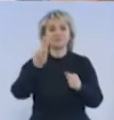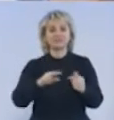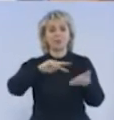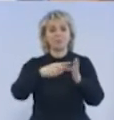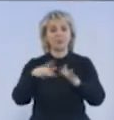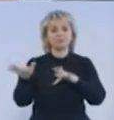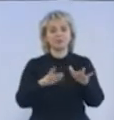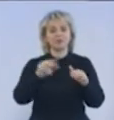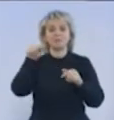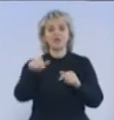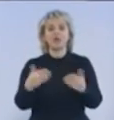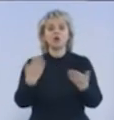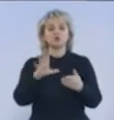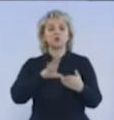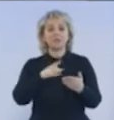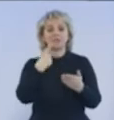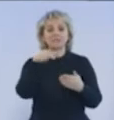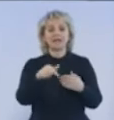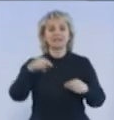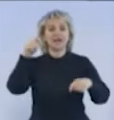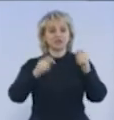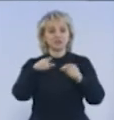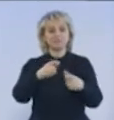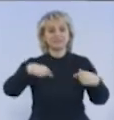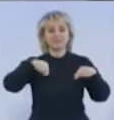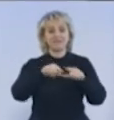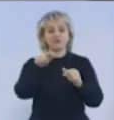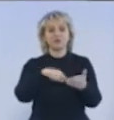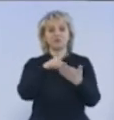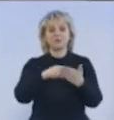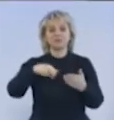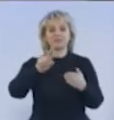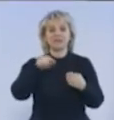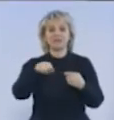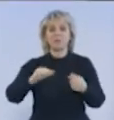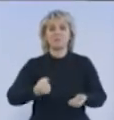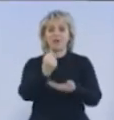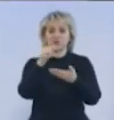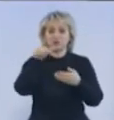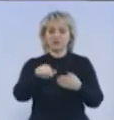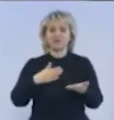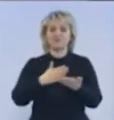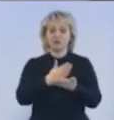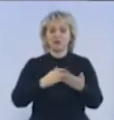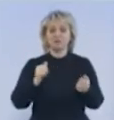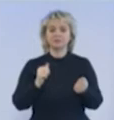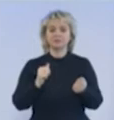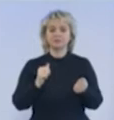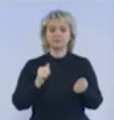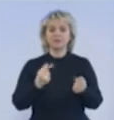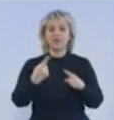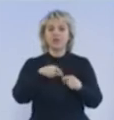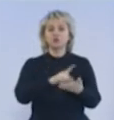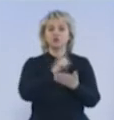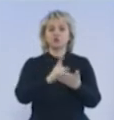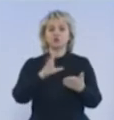план мероприятий, о чем и было заявлено на Координационном совете по вопросам социально-экономической поддержки ветеранов. Это